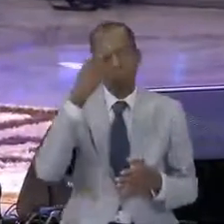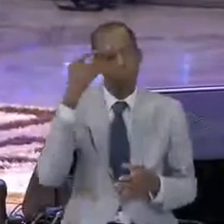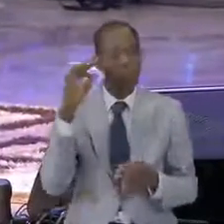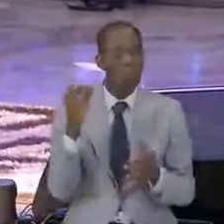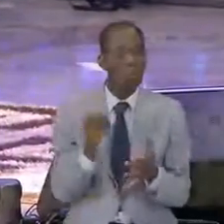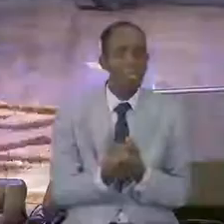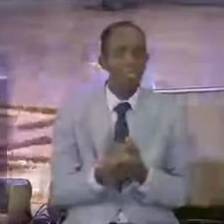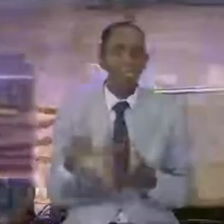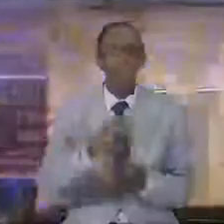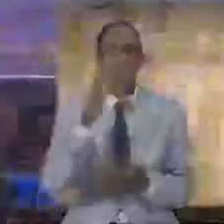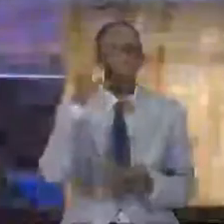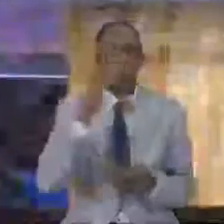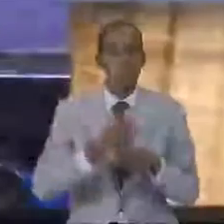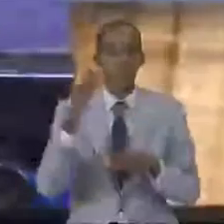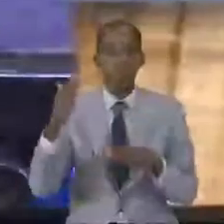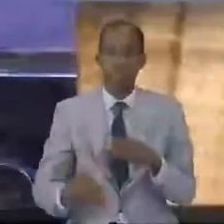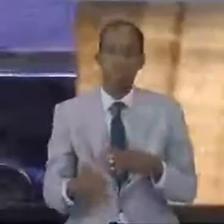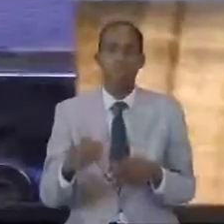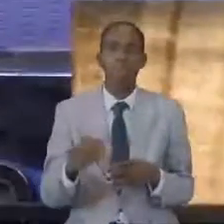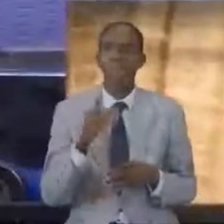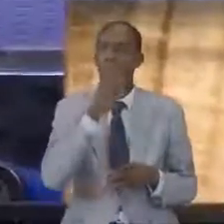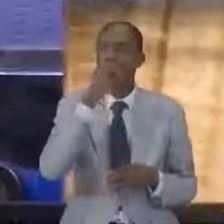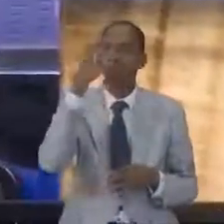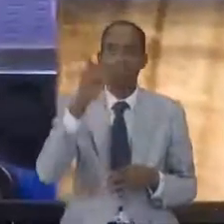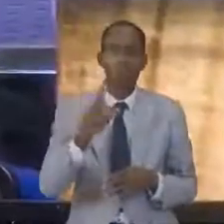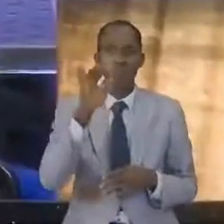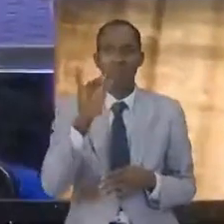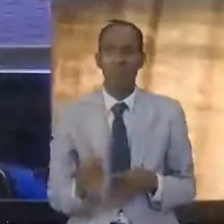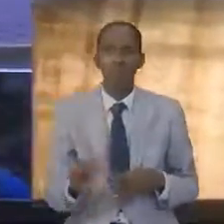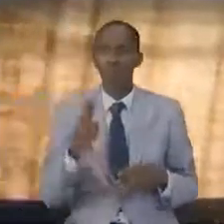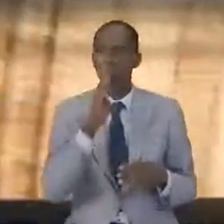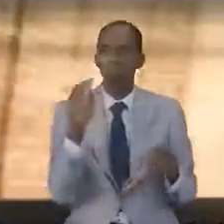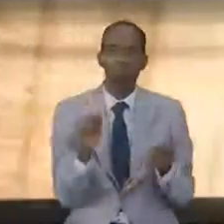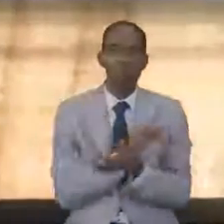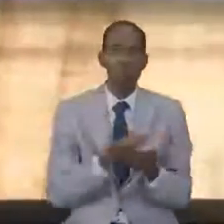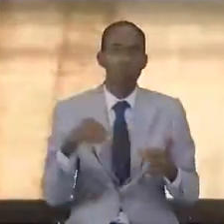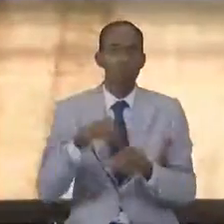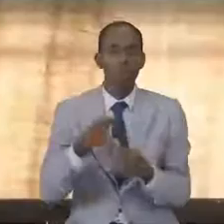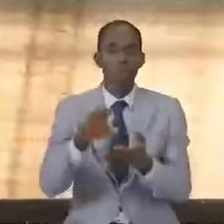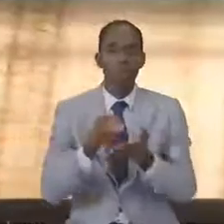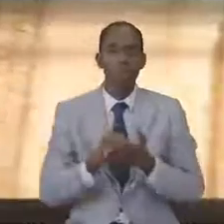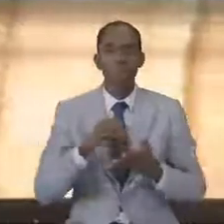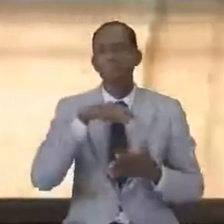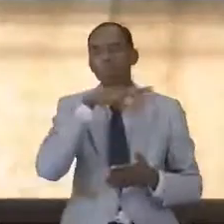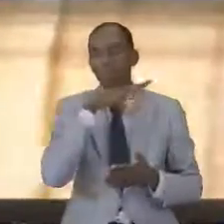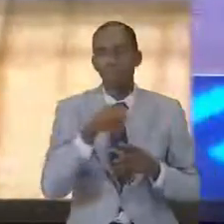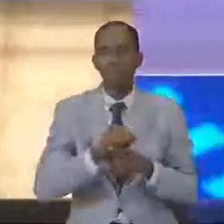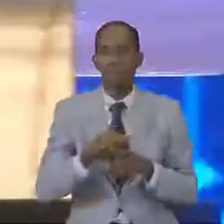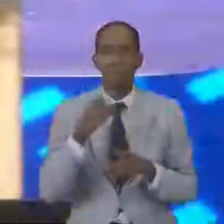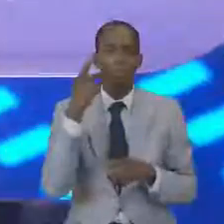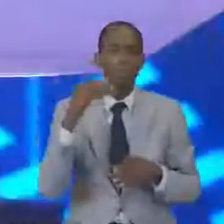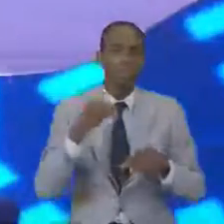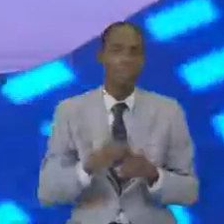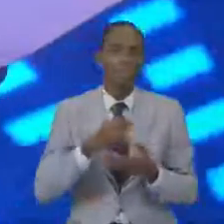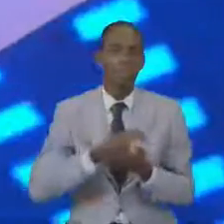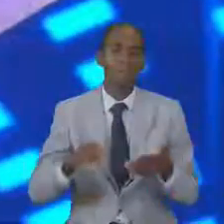on dit littéralement complètement demande assurer et le péril dans leur propre correction versée